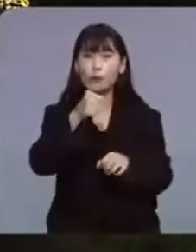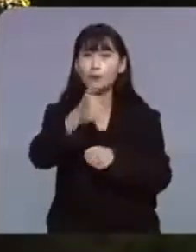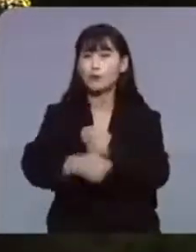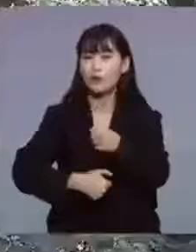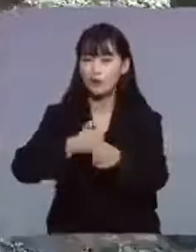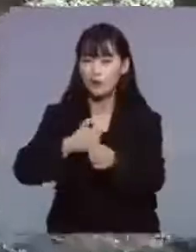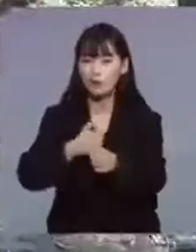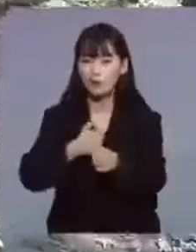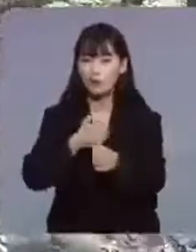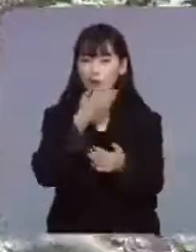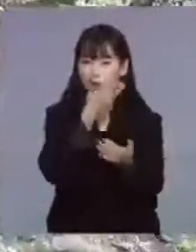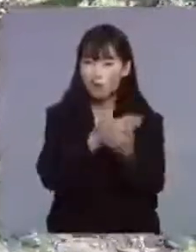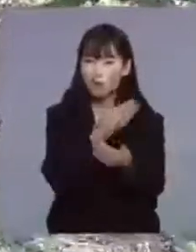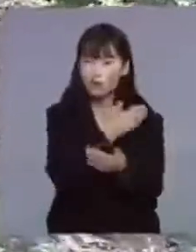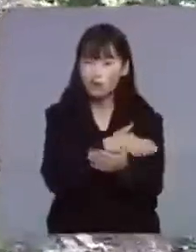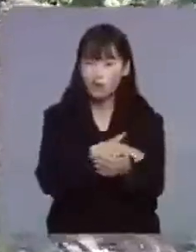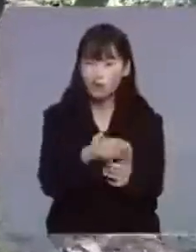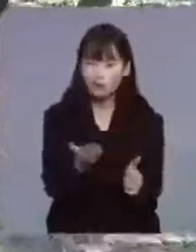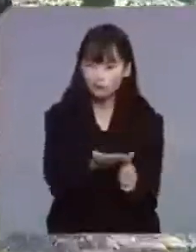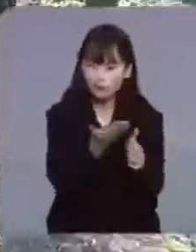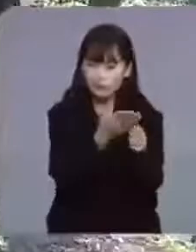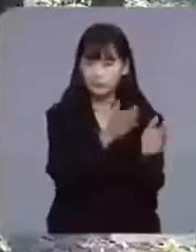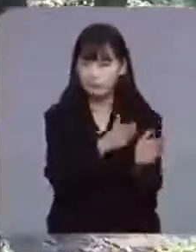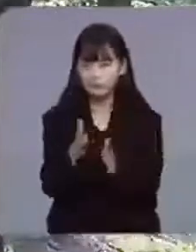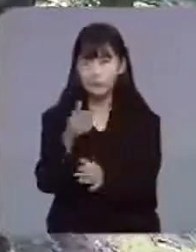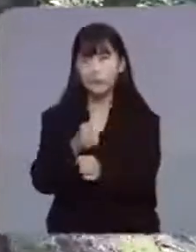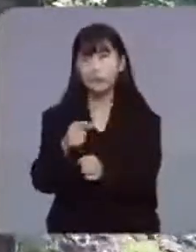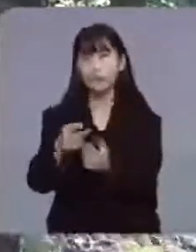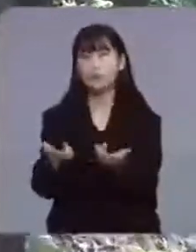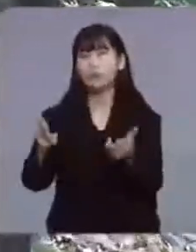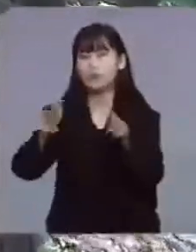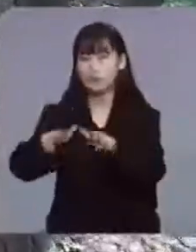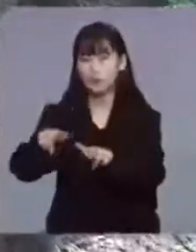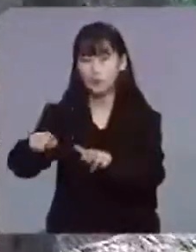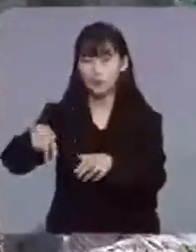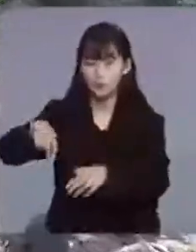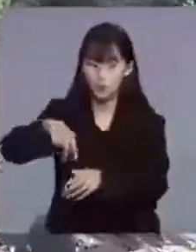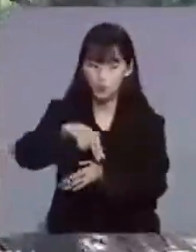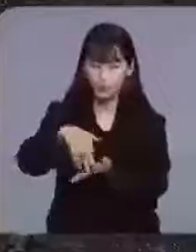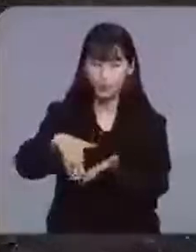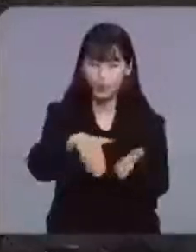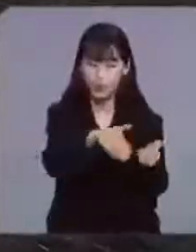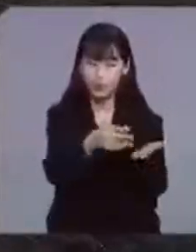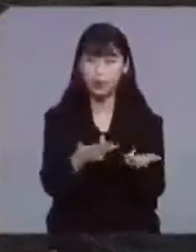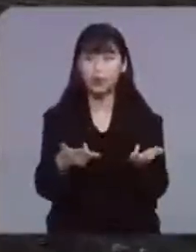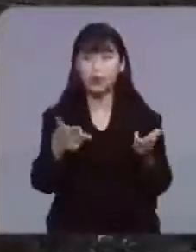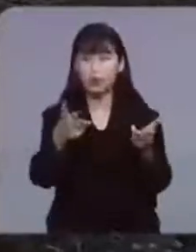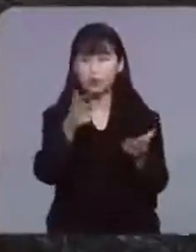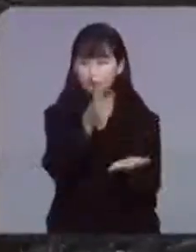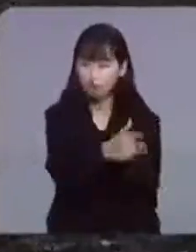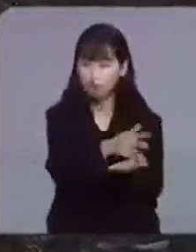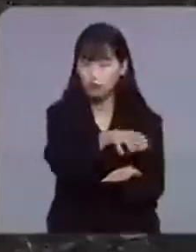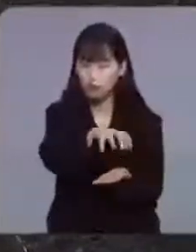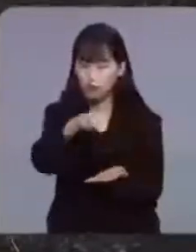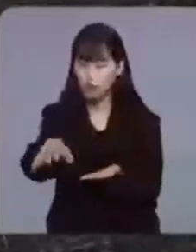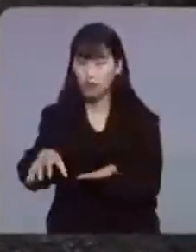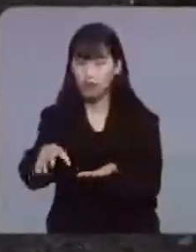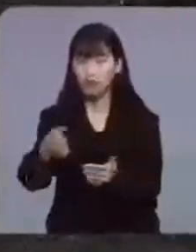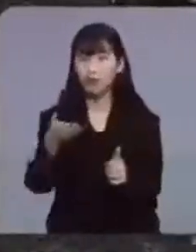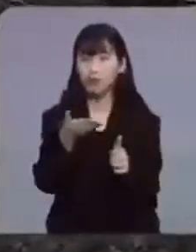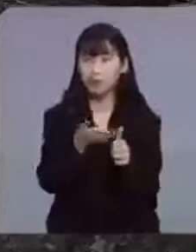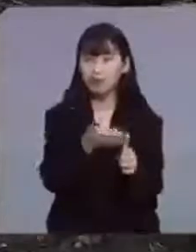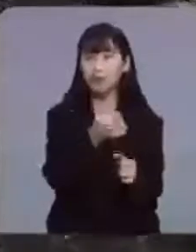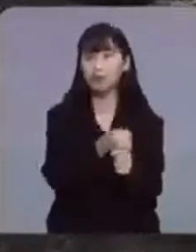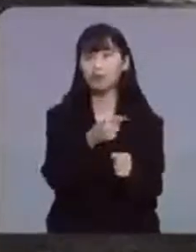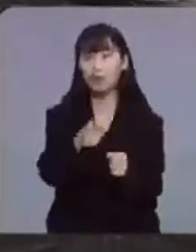가꾸어온 민간 정원으로 자치단체가 산책로와 주차장 조성 등을 지원하며 공원 개방을 제안하자 해당 복지시설이